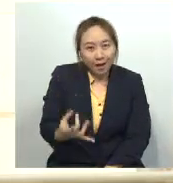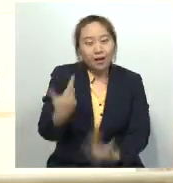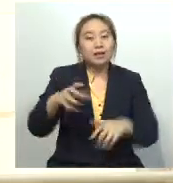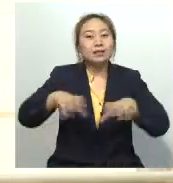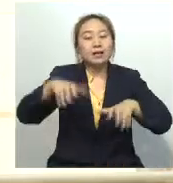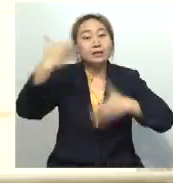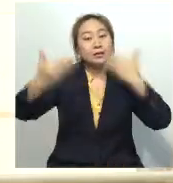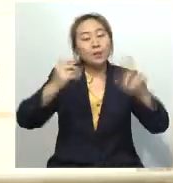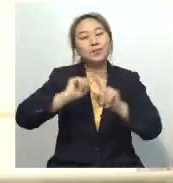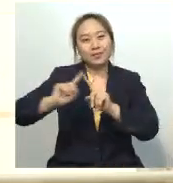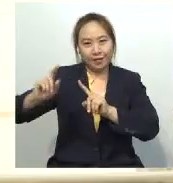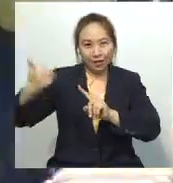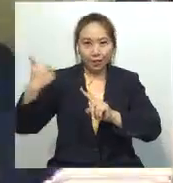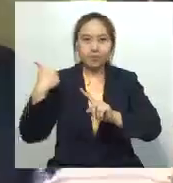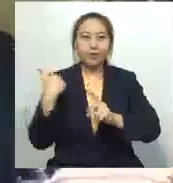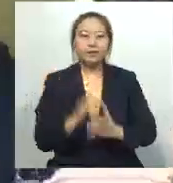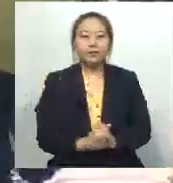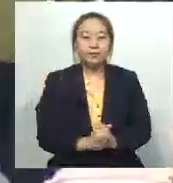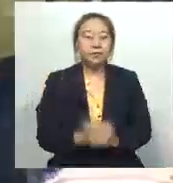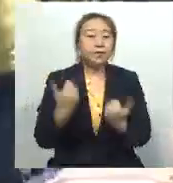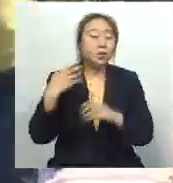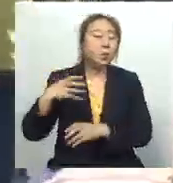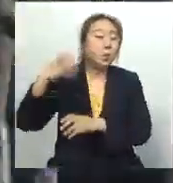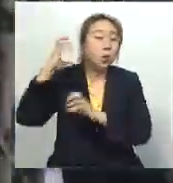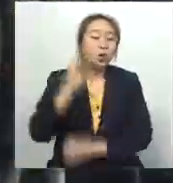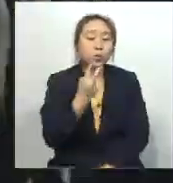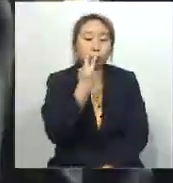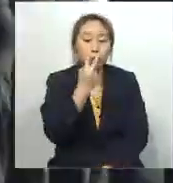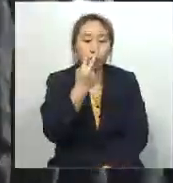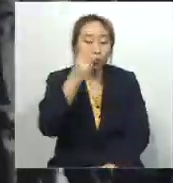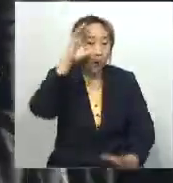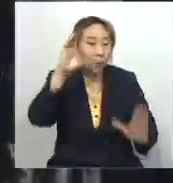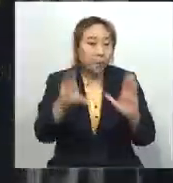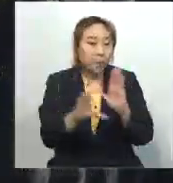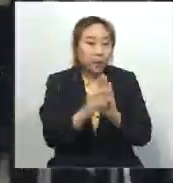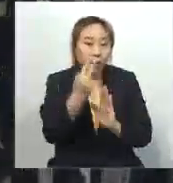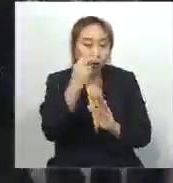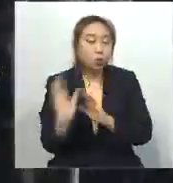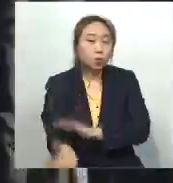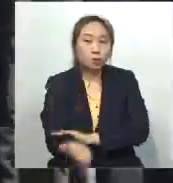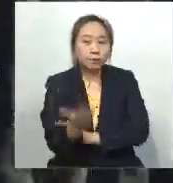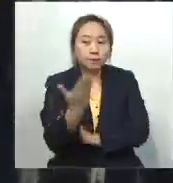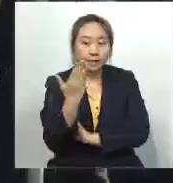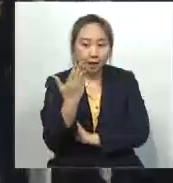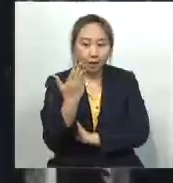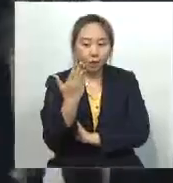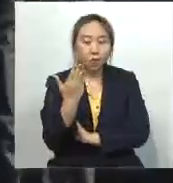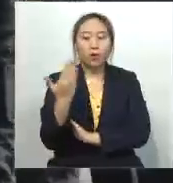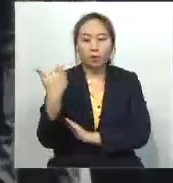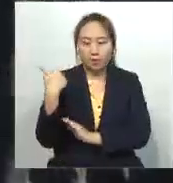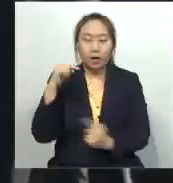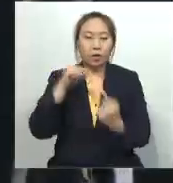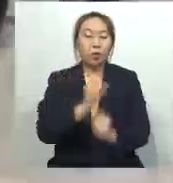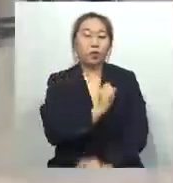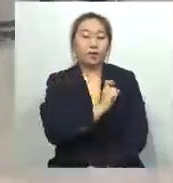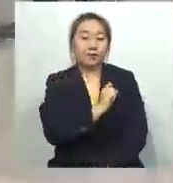การจัดกิจกรรมอื่นอีกมากมายนะครับเราย้อนนะครับเดี๋ยวไปดูภาพบรรยากาศตอนช่วงเช้ากันก่อนนะครับหลังจากพิธีทางศาส